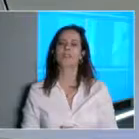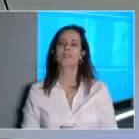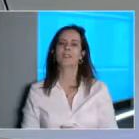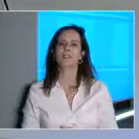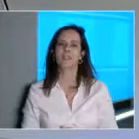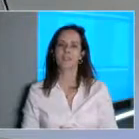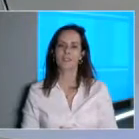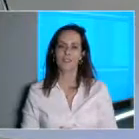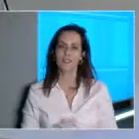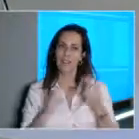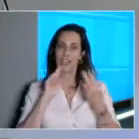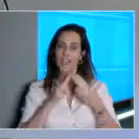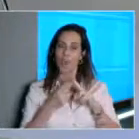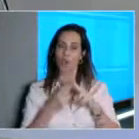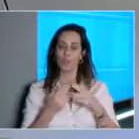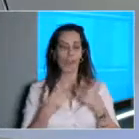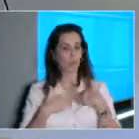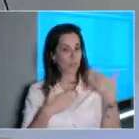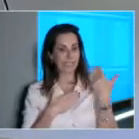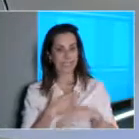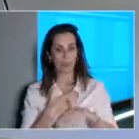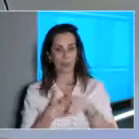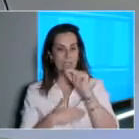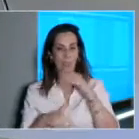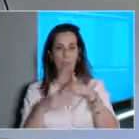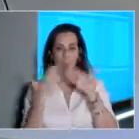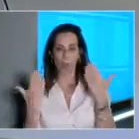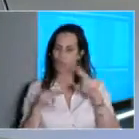הבוקר. נתראה. אנחנו סיימנו